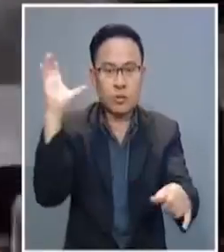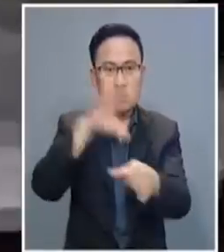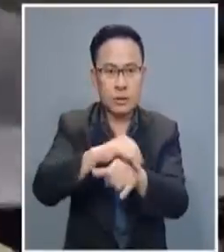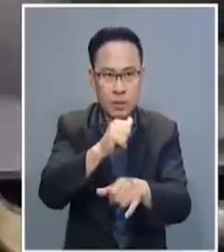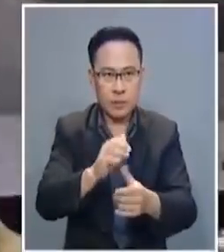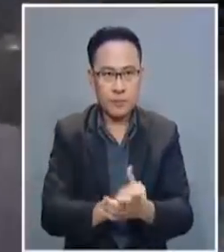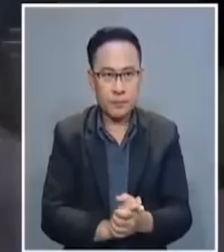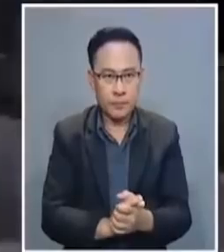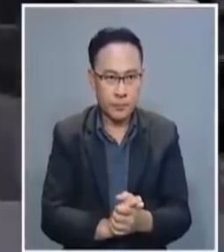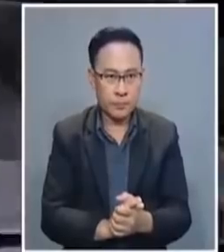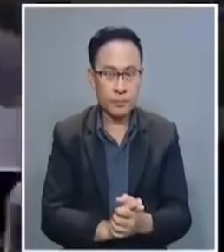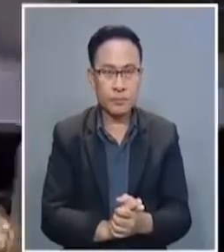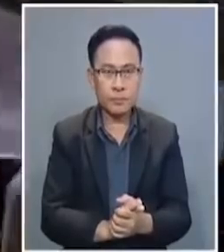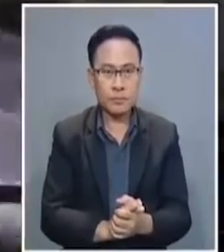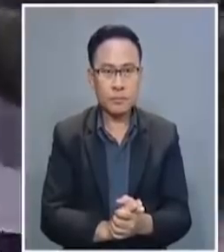ำลังตามอยู่ครับ